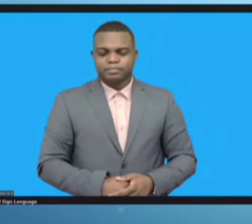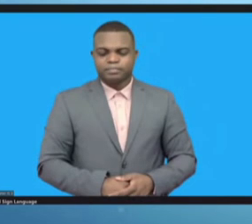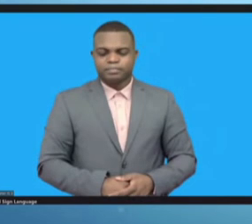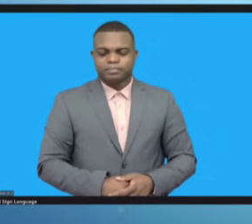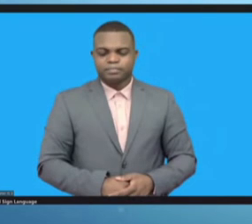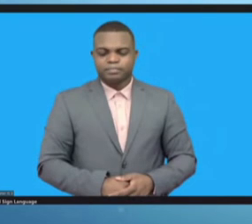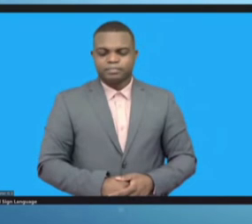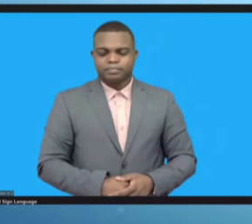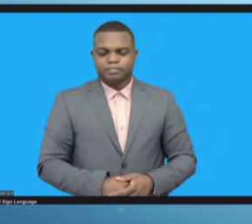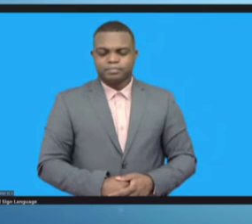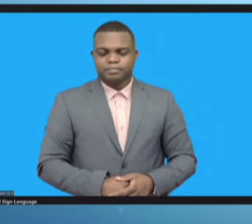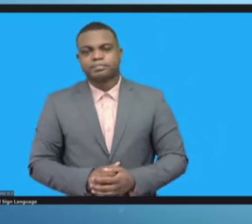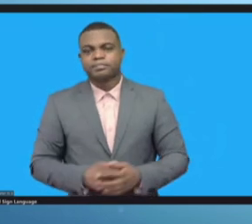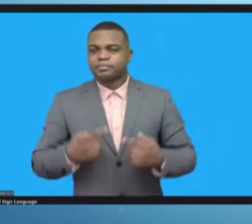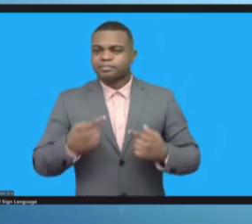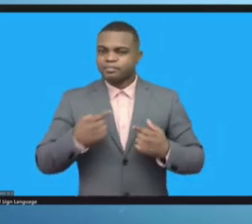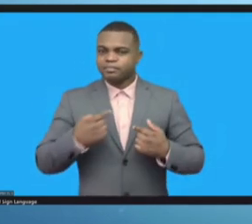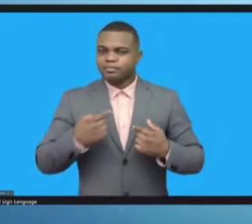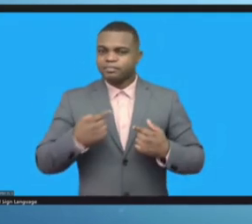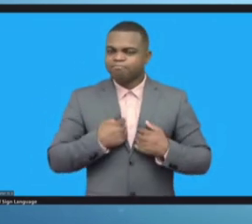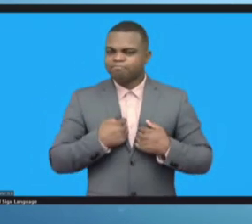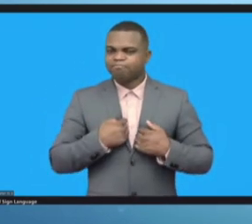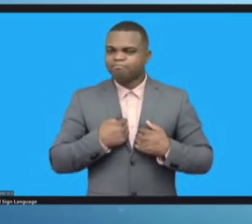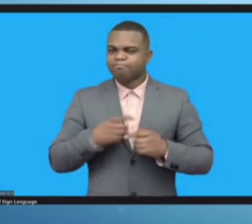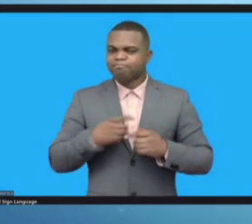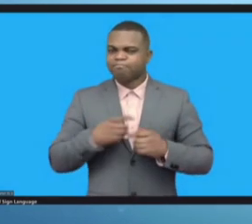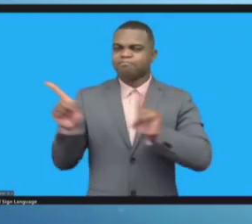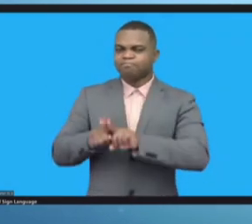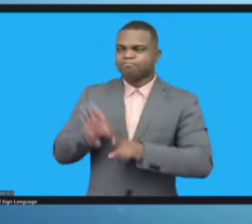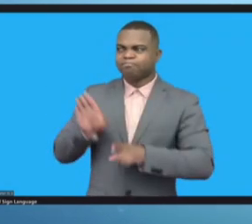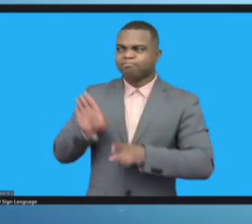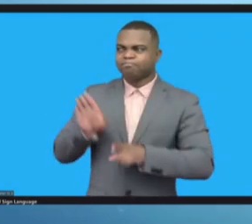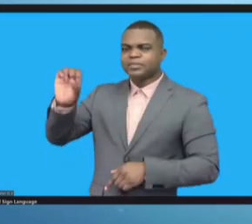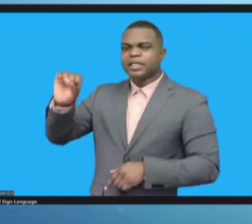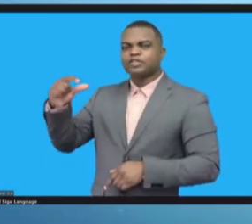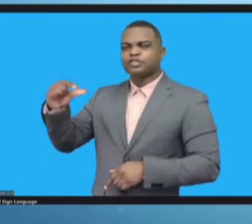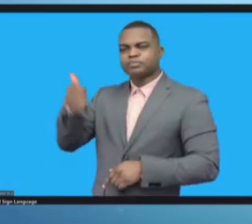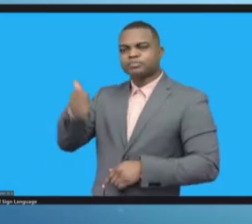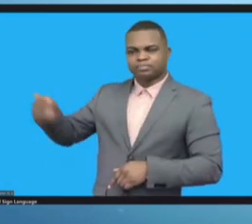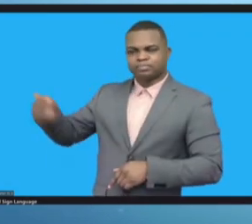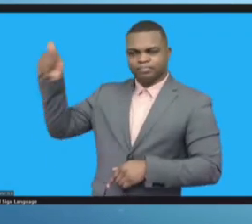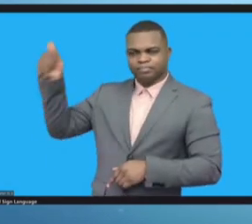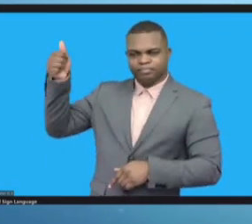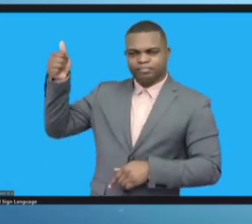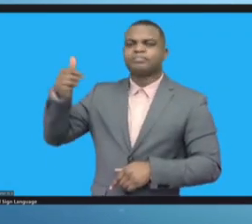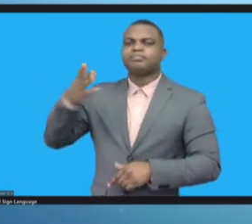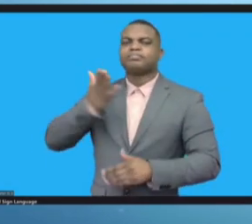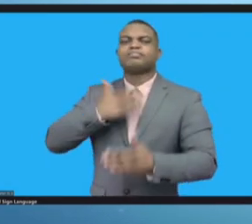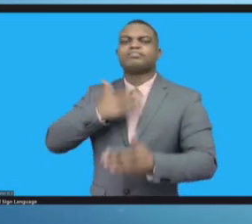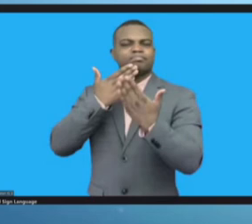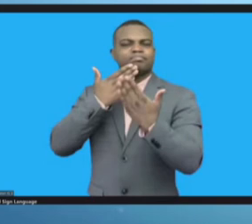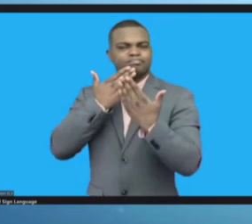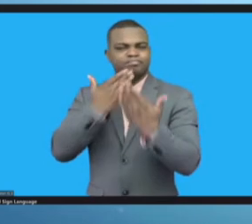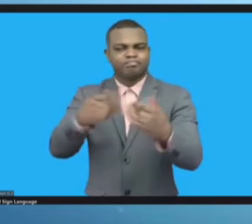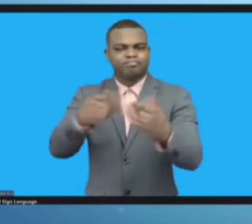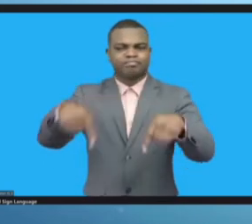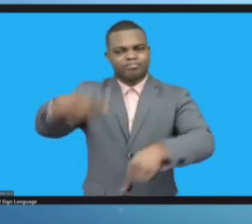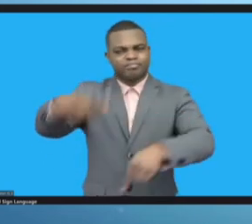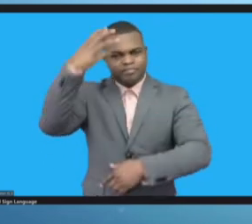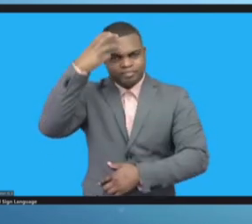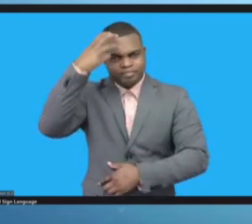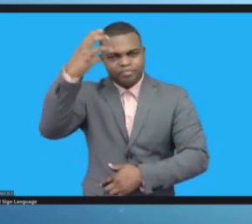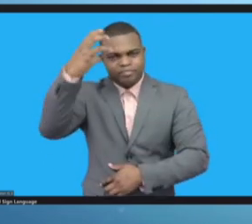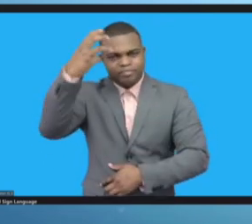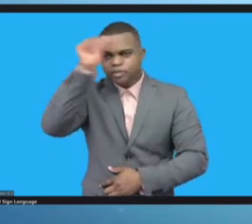au secrétaire général. Je fais l'écho également de la gratitude du secrétaire général